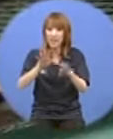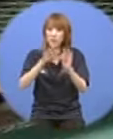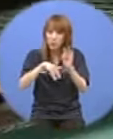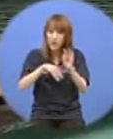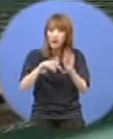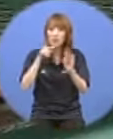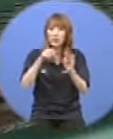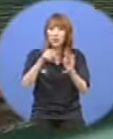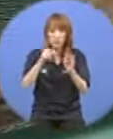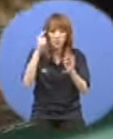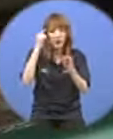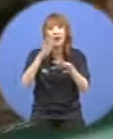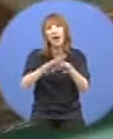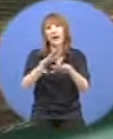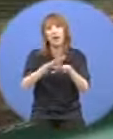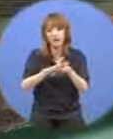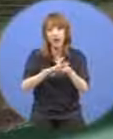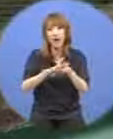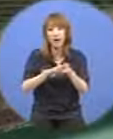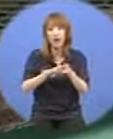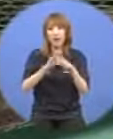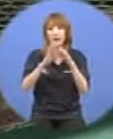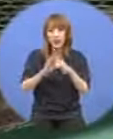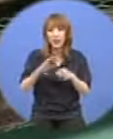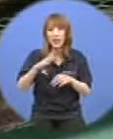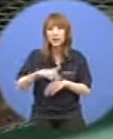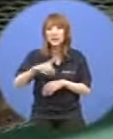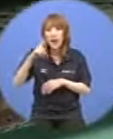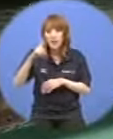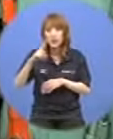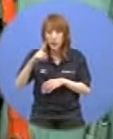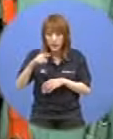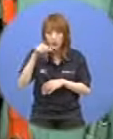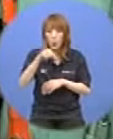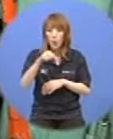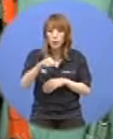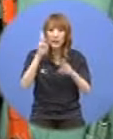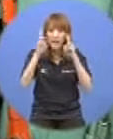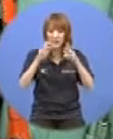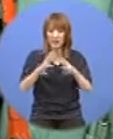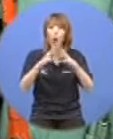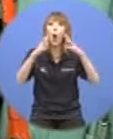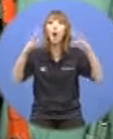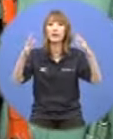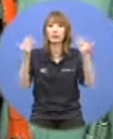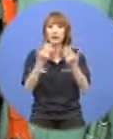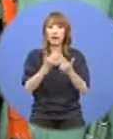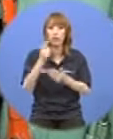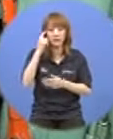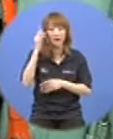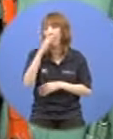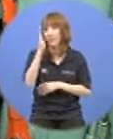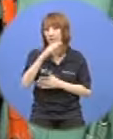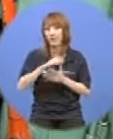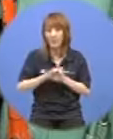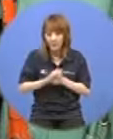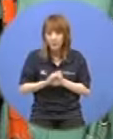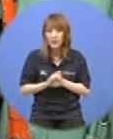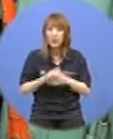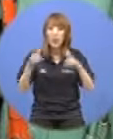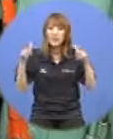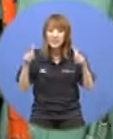想してると思うんです。でだから最初の時点ではこんなに大きくなるというふうには思ってなかったと思うんですね。 あ、なるほど。 だからその